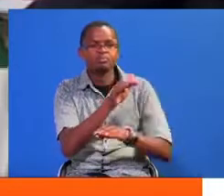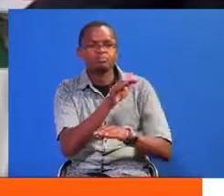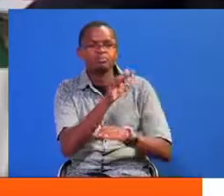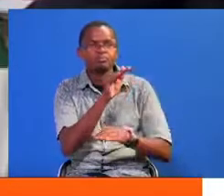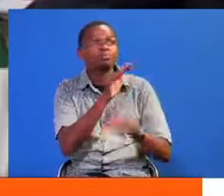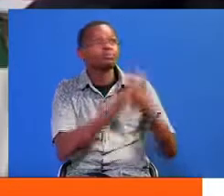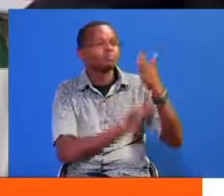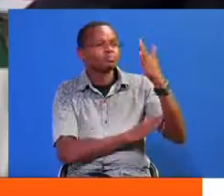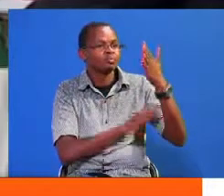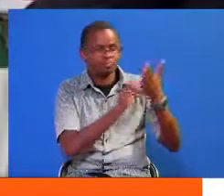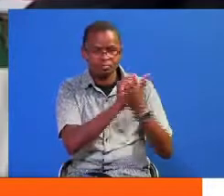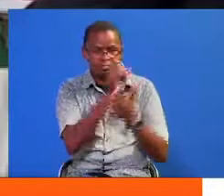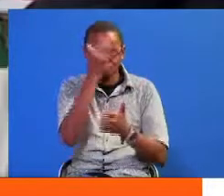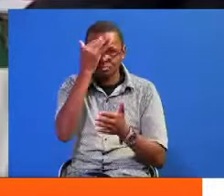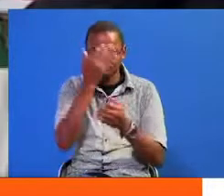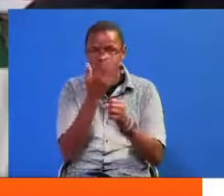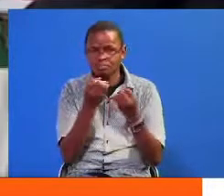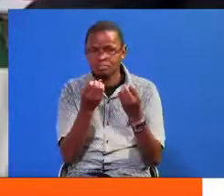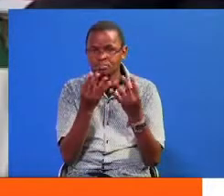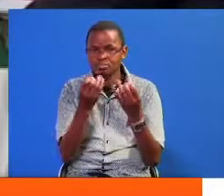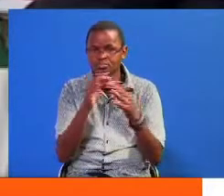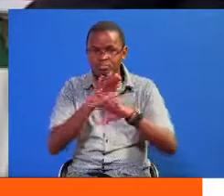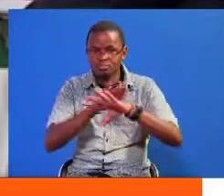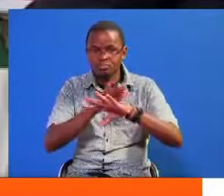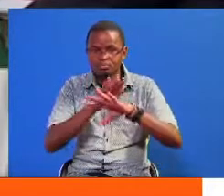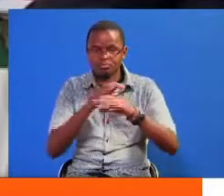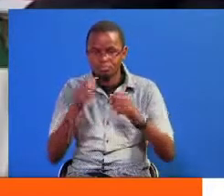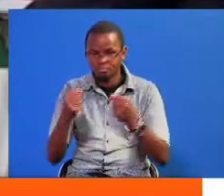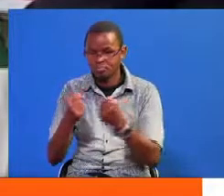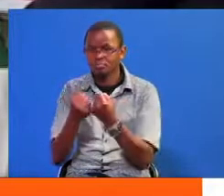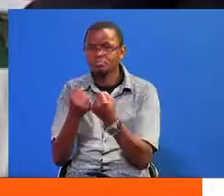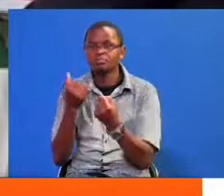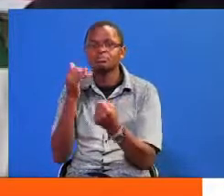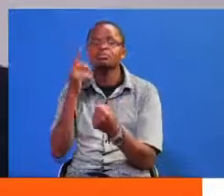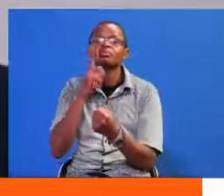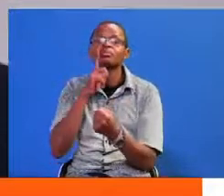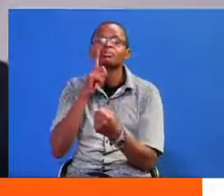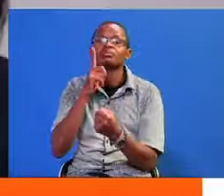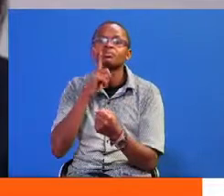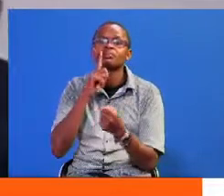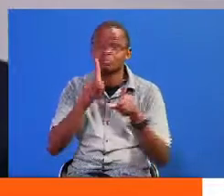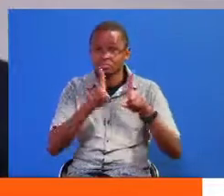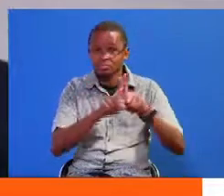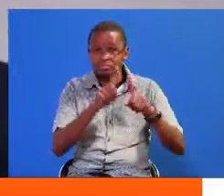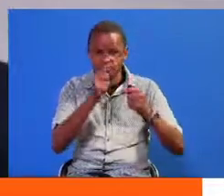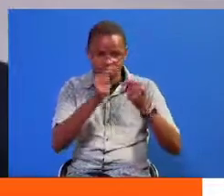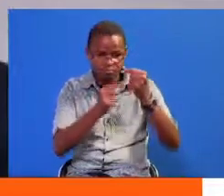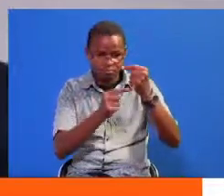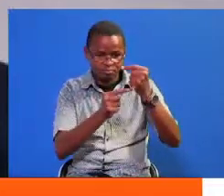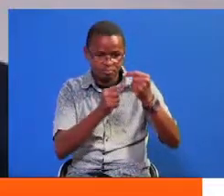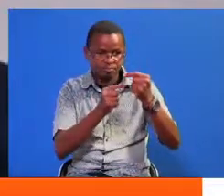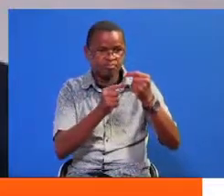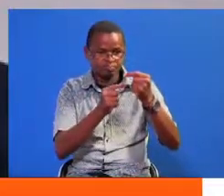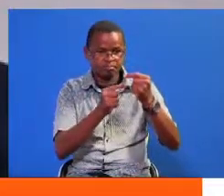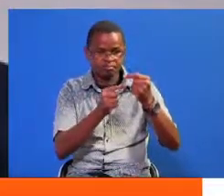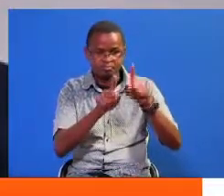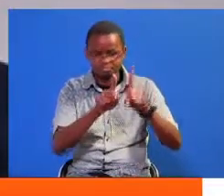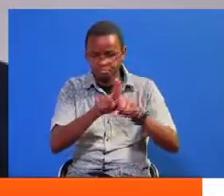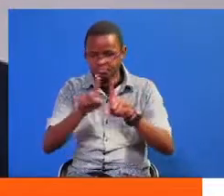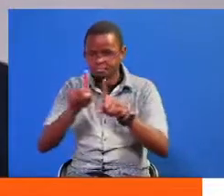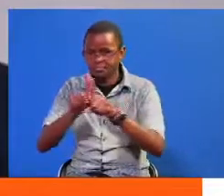Mungu. Kwa hivyo, mengi na mema yatatendeka. Hapo kesho jopo hili litaendeleza mahojiano kama